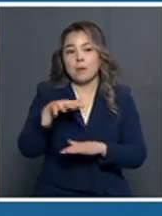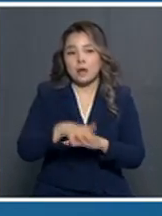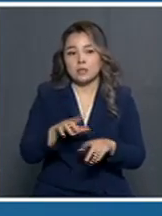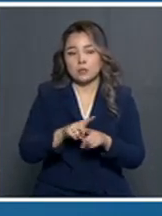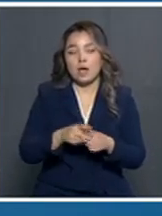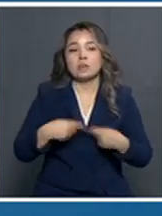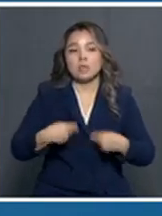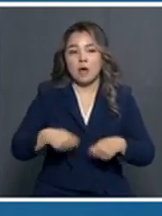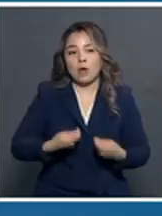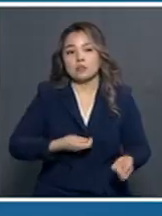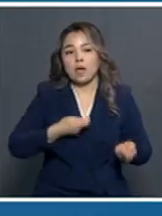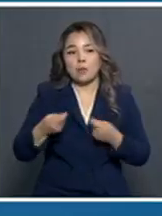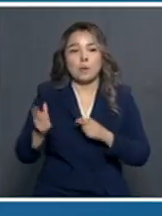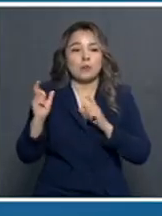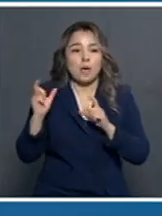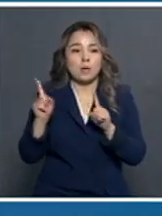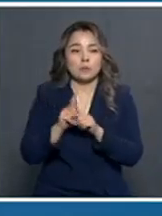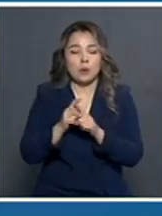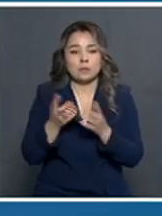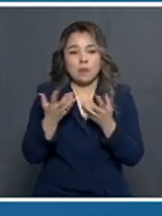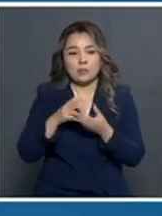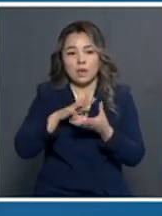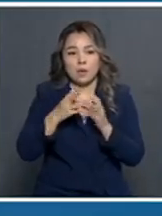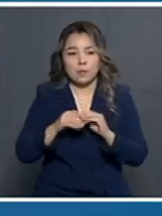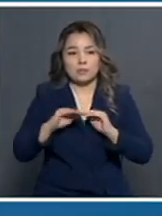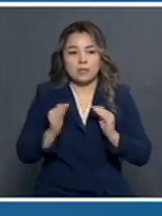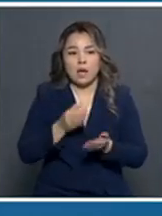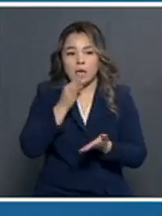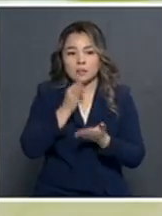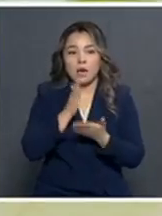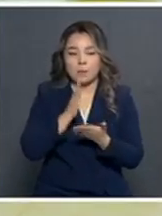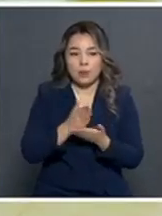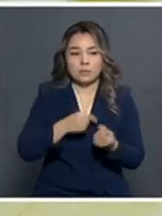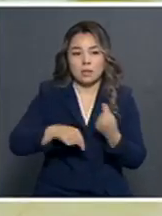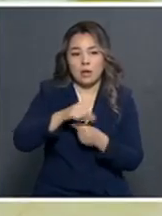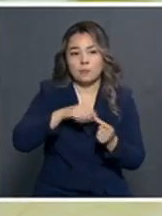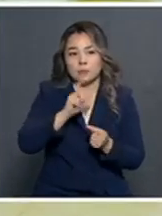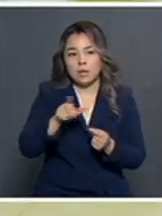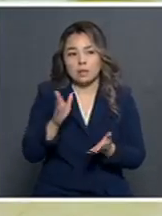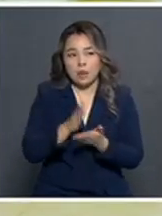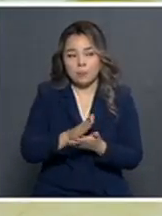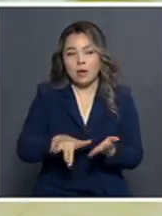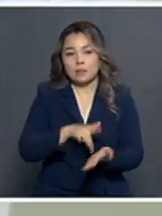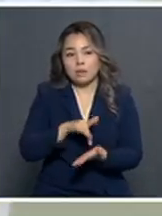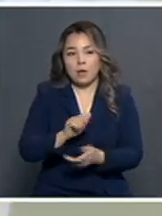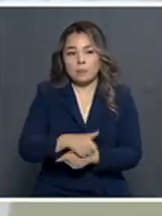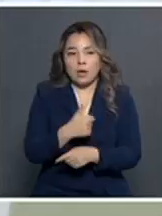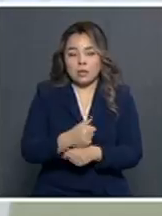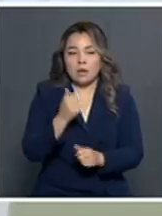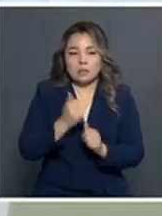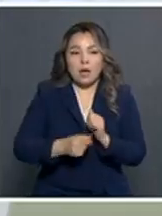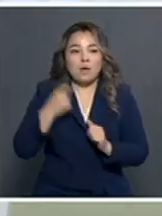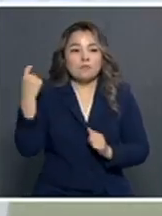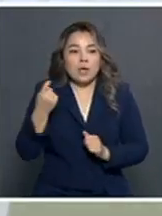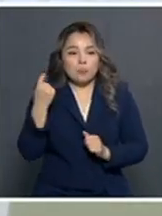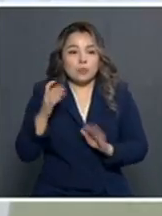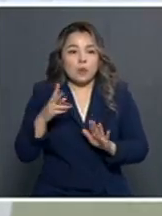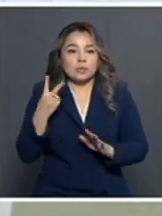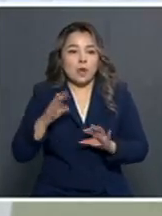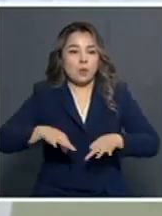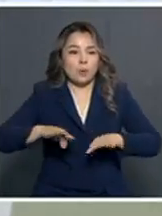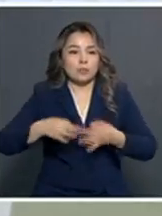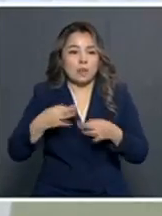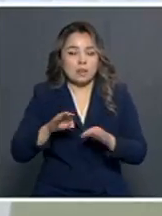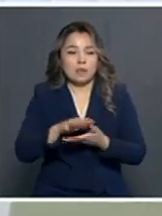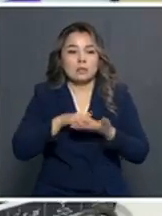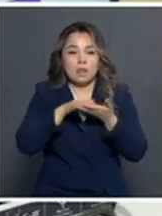тасымалдауға рұқсат етілетін көліктер санын әкімдік шектеп отыр дейді. Кәсіпкерлердің айтуынша, қала басшылығы әр фирмаға тек 2 көлікке өтініш